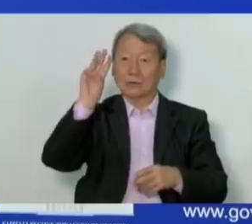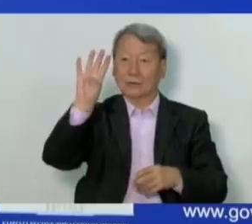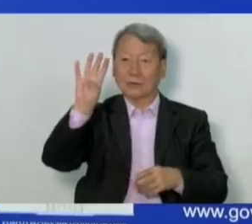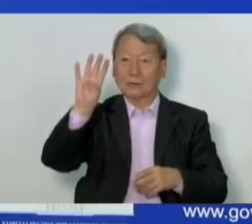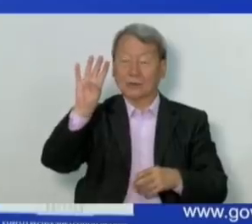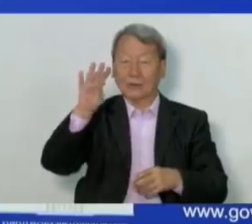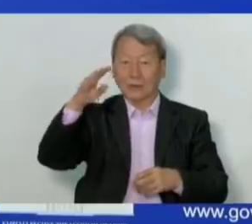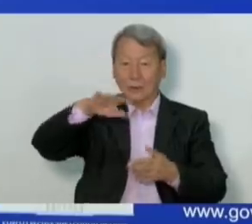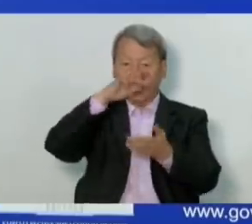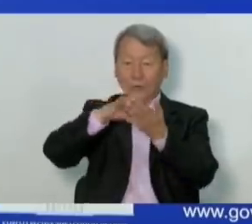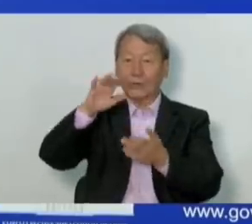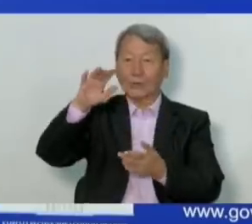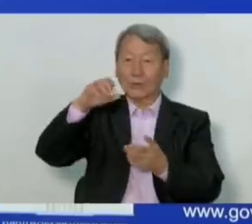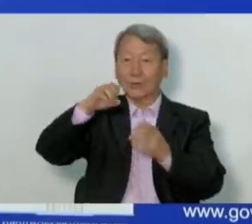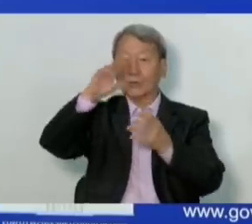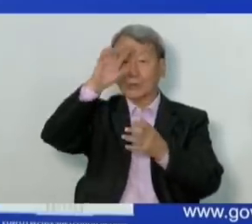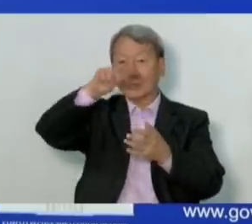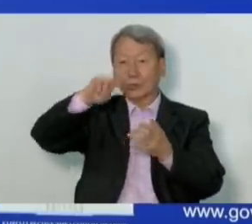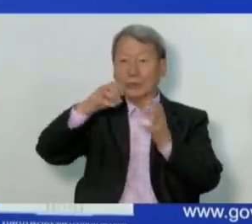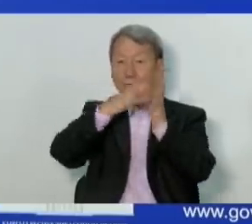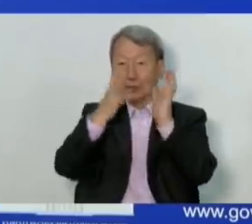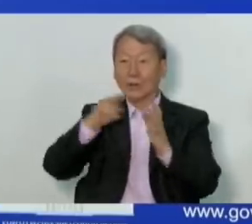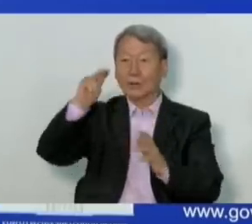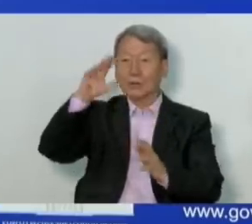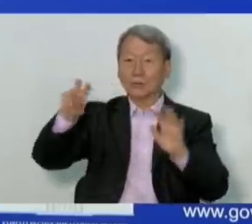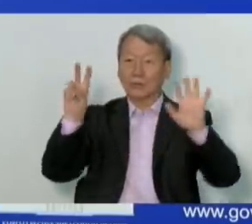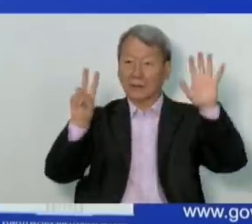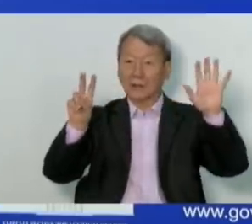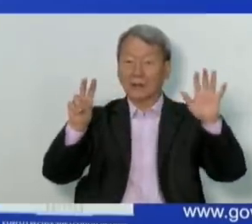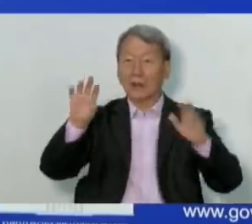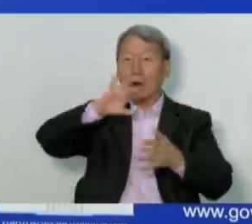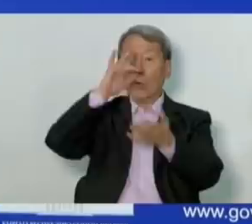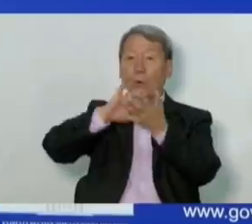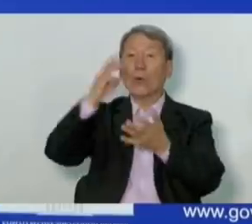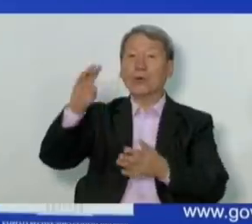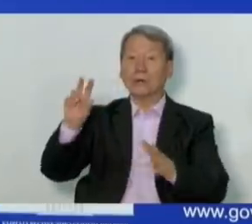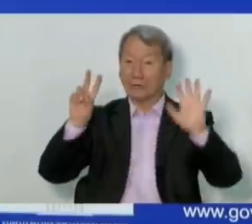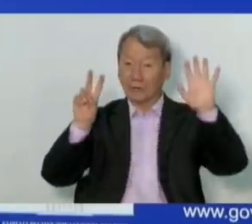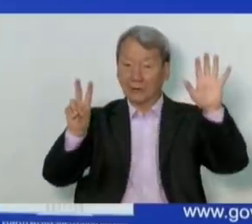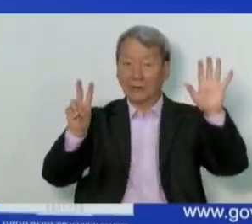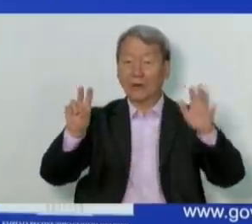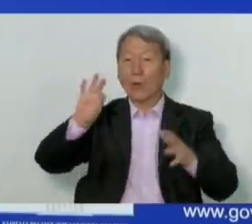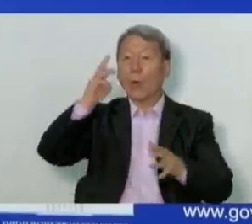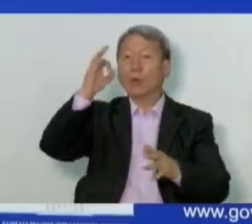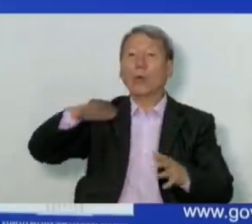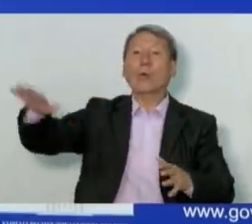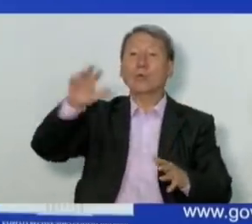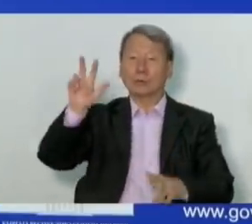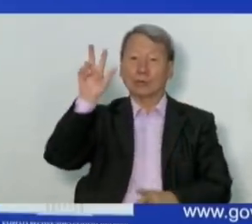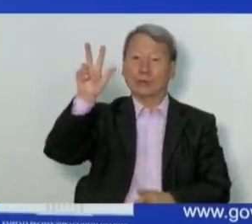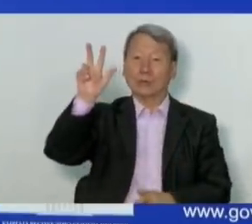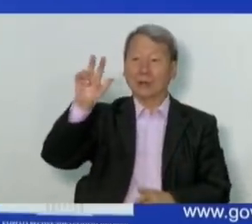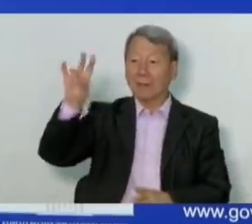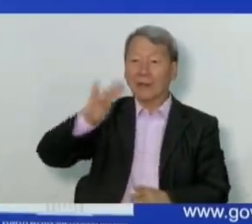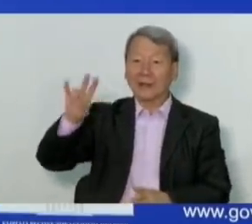үзді. Бішкек шарынан 19, Чүй облысында 7, Ош шарынан 7, Ош облысынан 3,